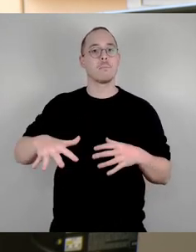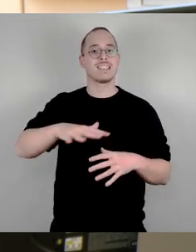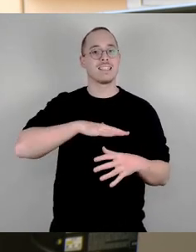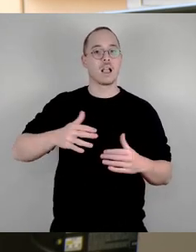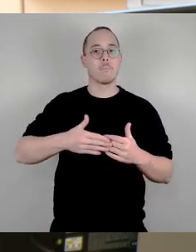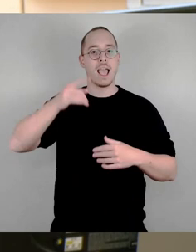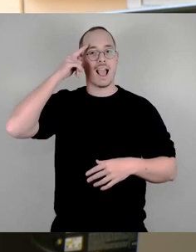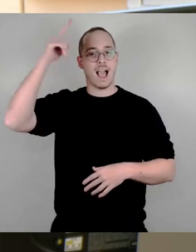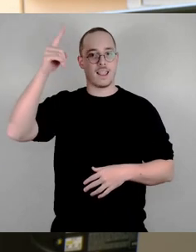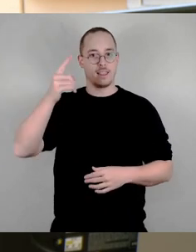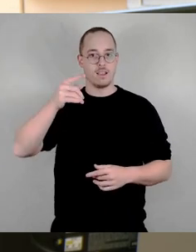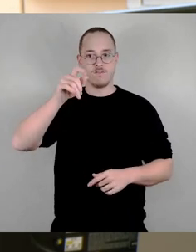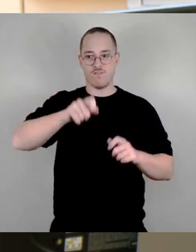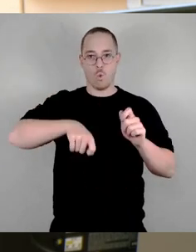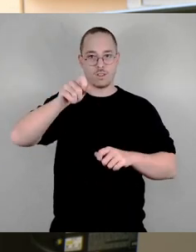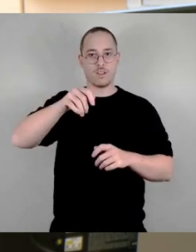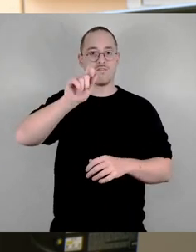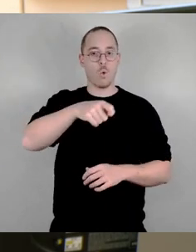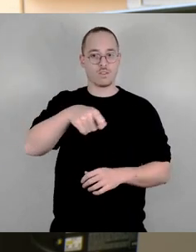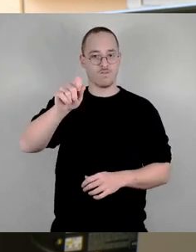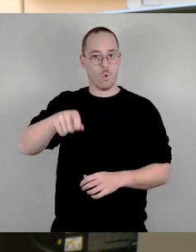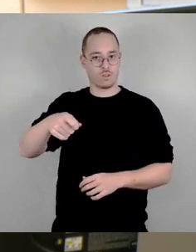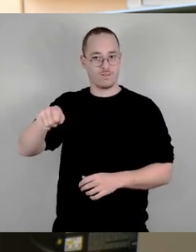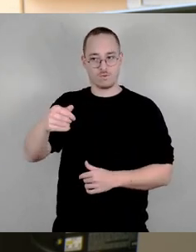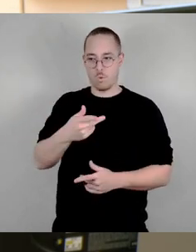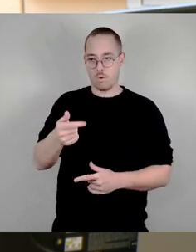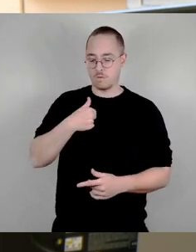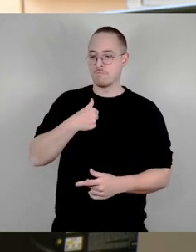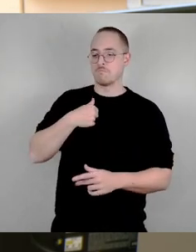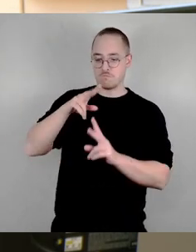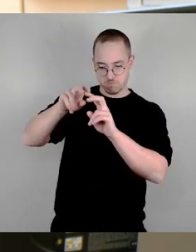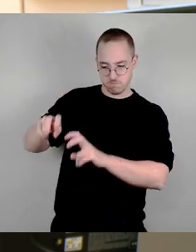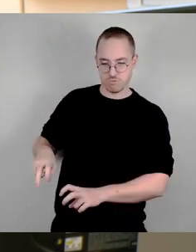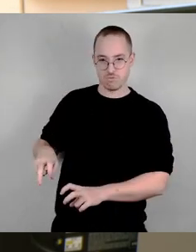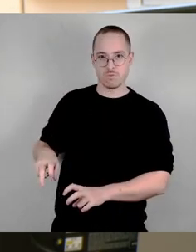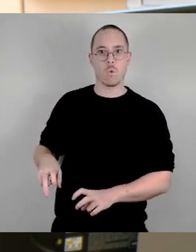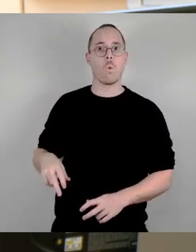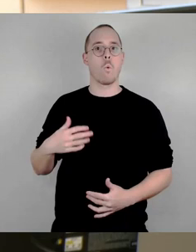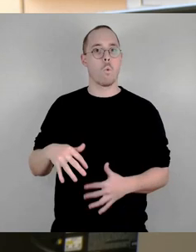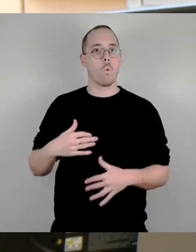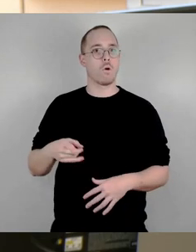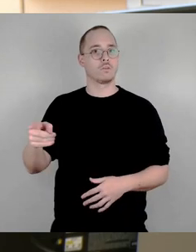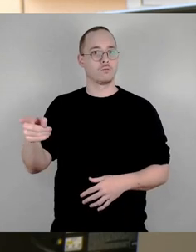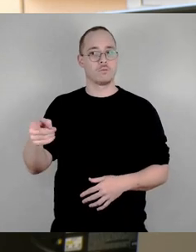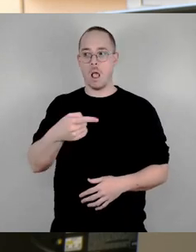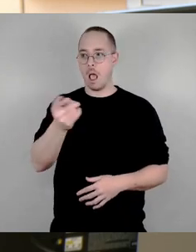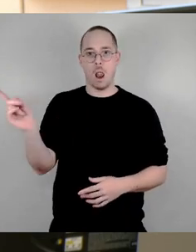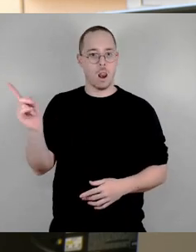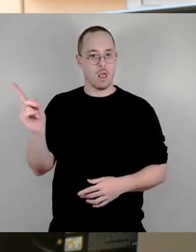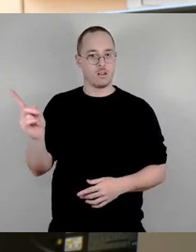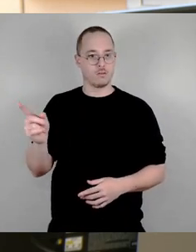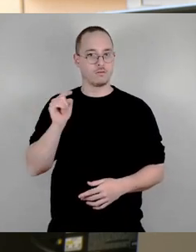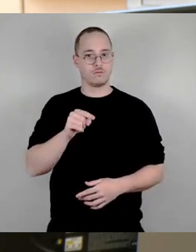mir kam da der sehr, sehr starke Eindruck auf, dass auch die Stadtbezirksbeiräte und die Ortschaftsräte sich sehr intensiv mit diesem